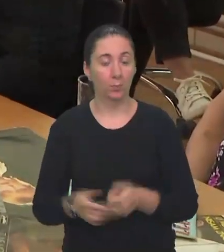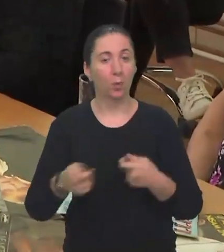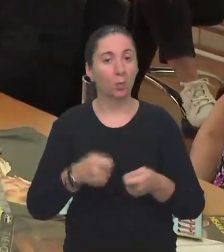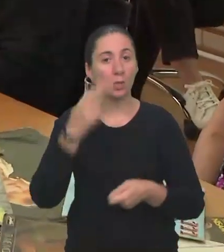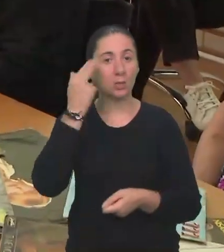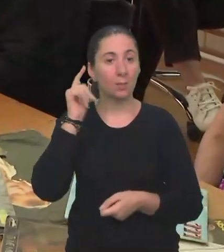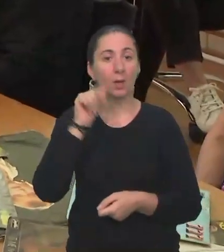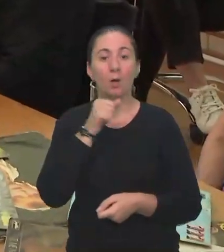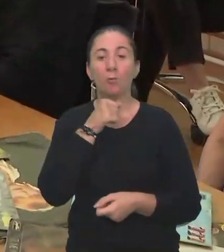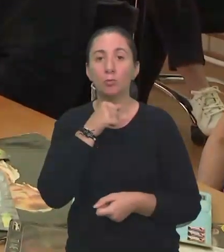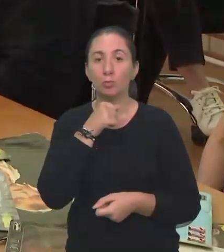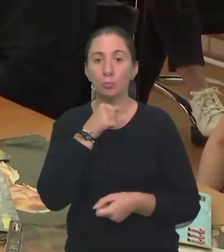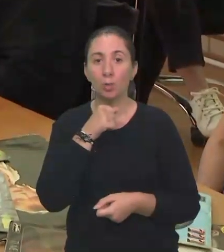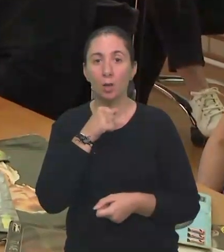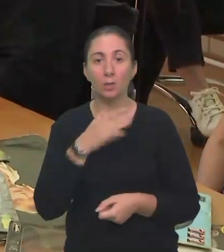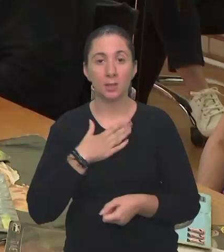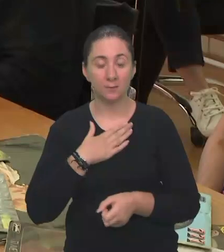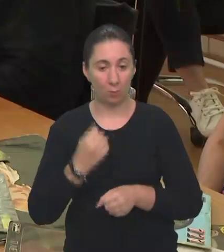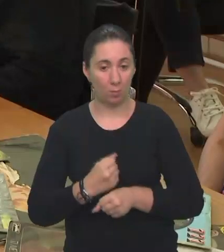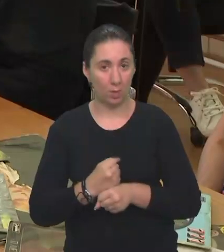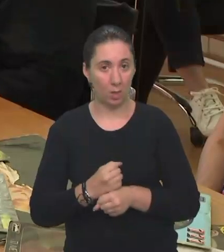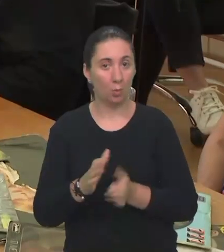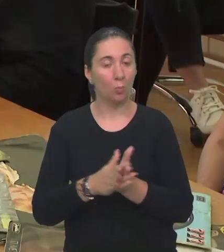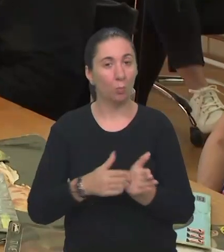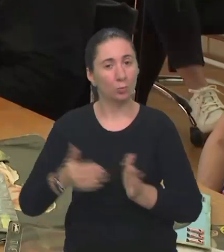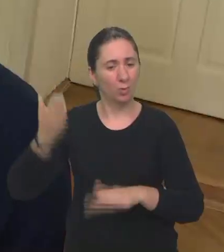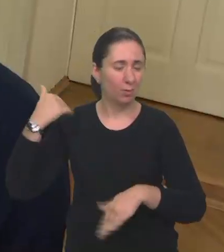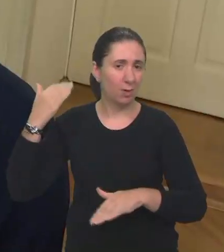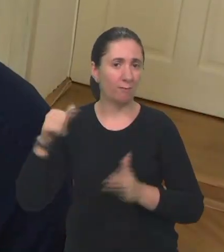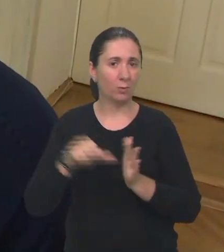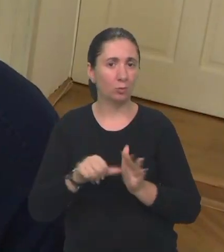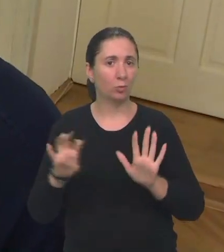Udruga slijepih Karlovačke županije sa svojim radom započela je davne